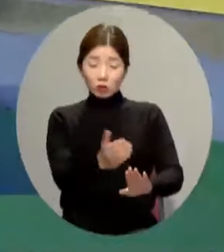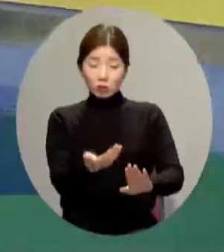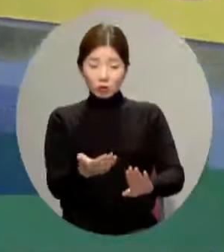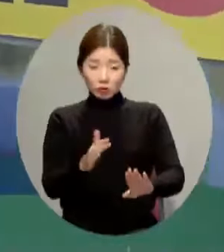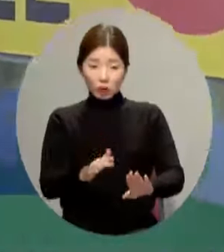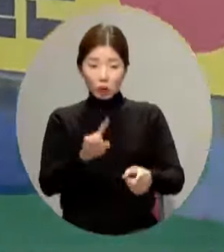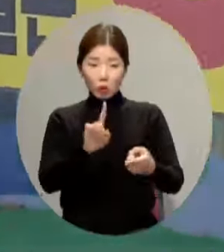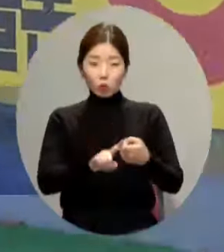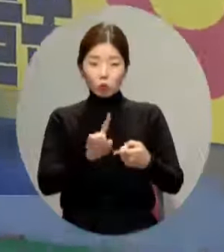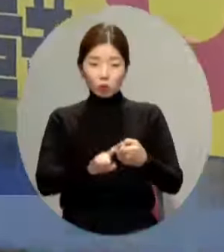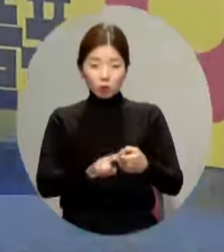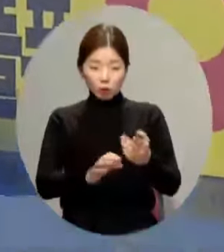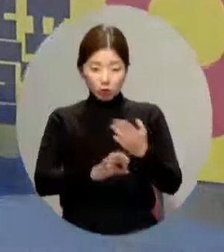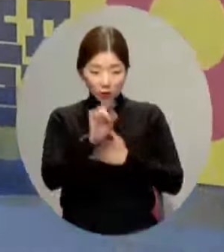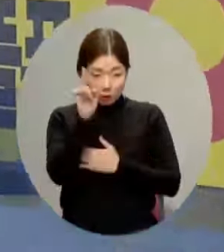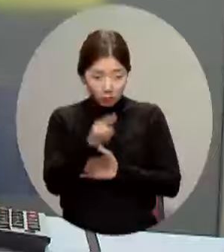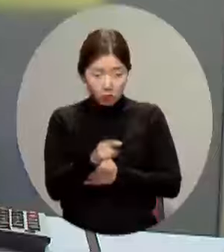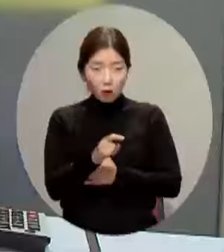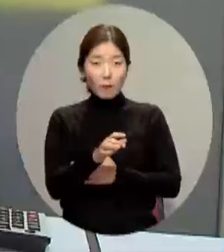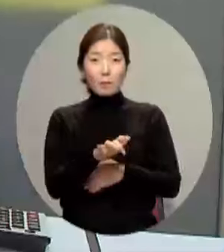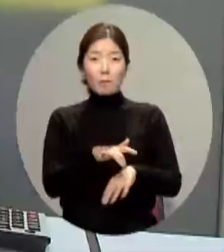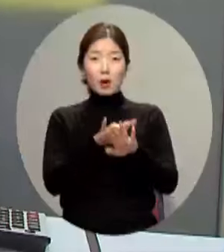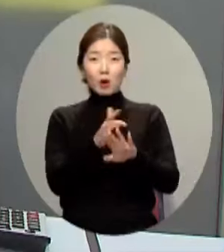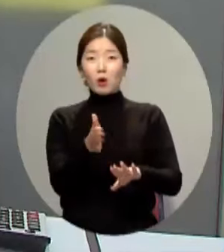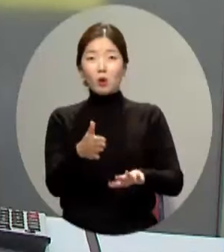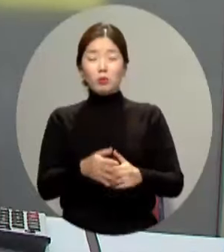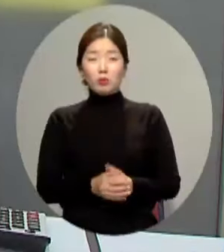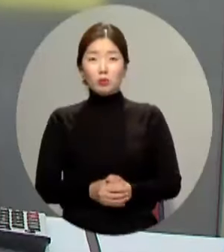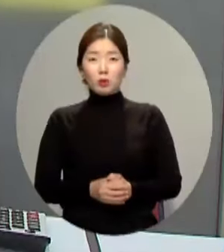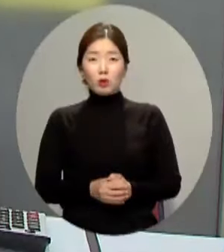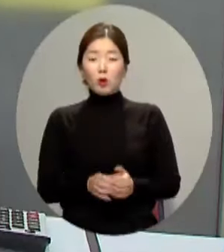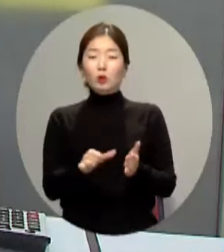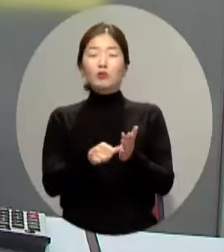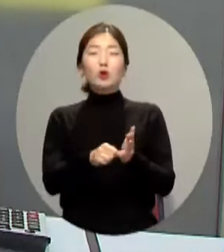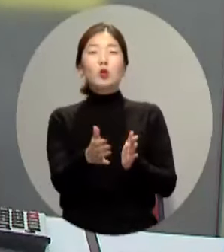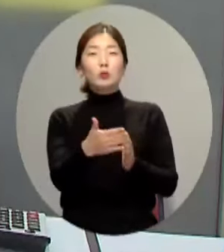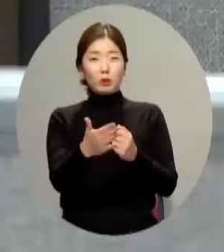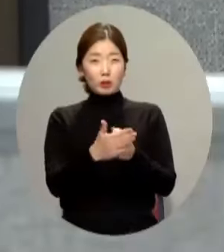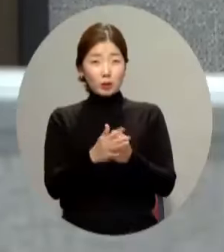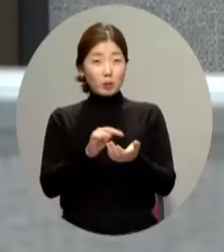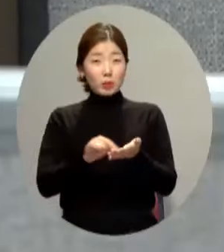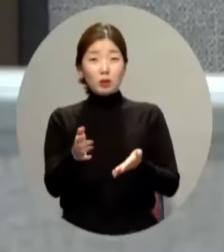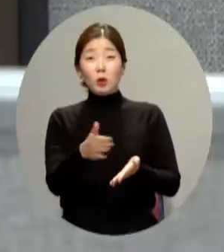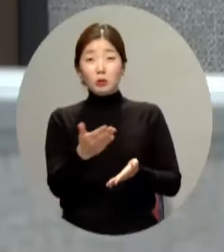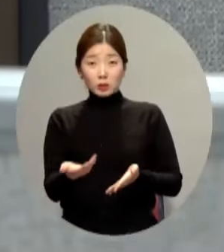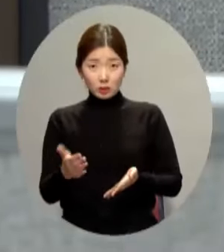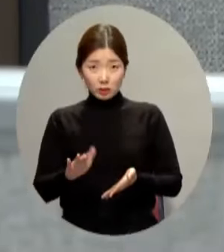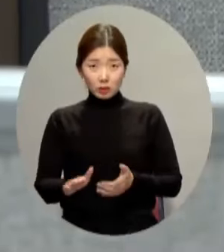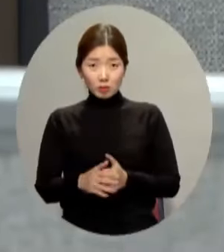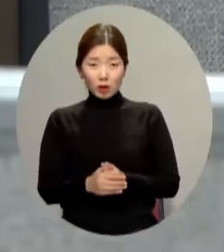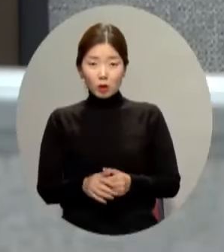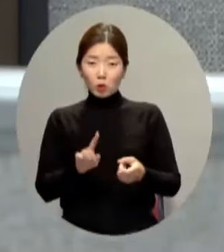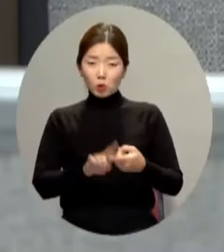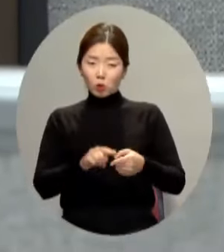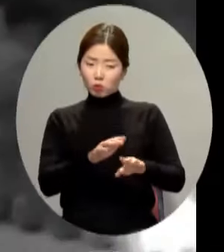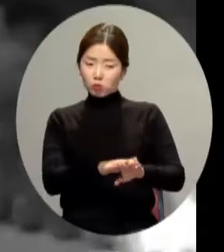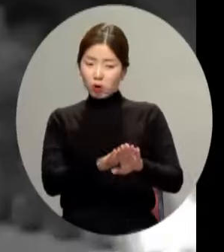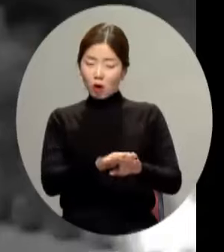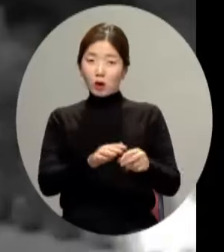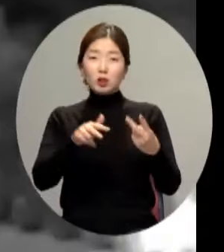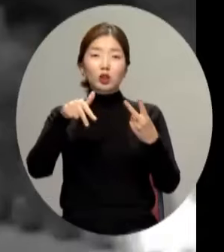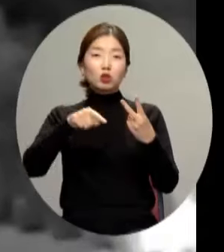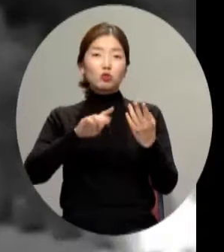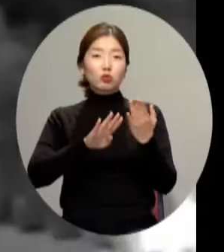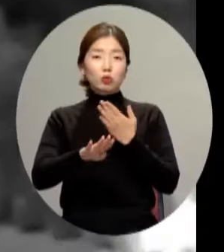해놨는데 그랬더니 아침에 왔더니 없어지고요. 마침 택배 온 물건이 없어 큰 피해는 없었지만 택배함을 설치한 지 2주